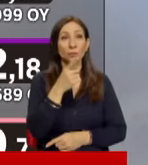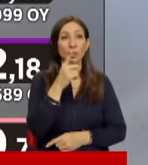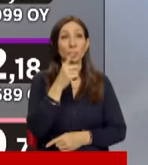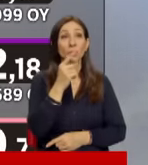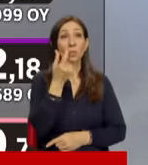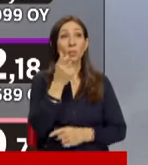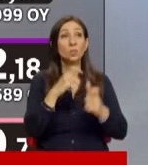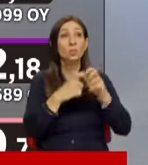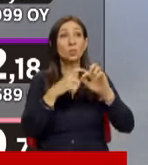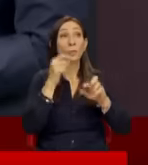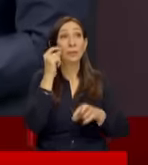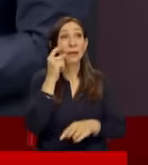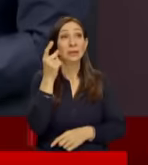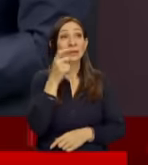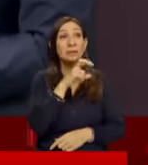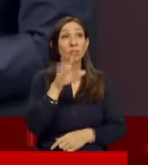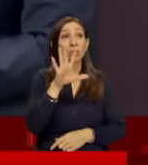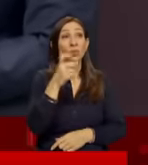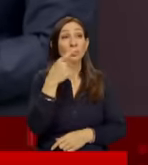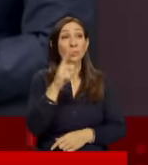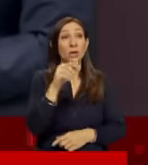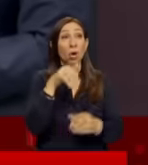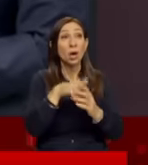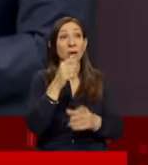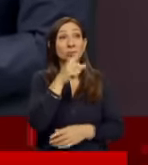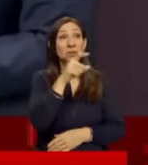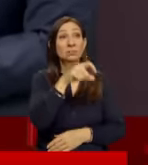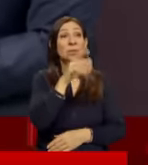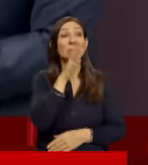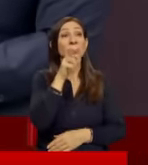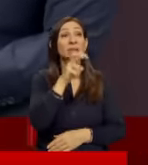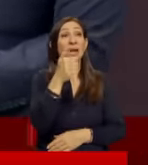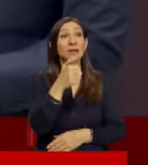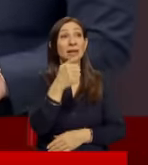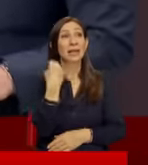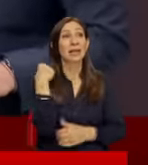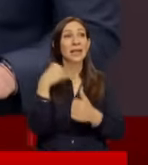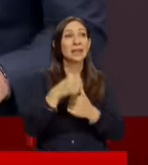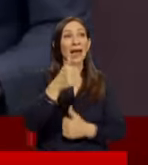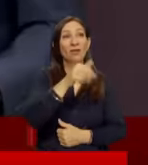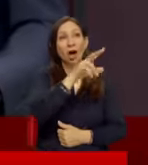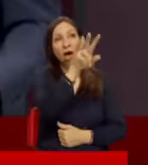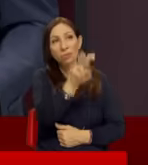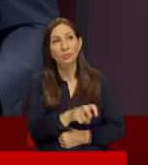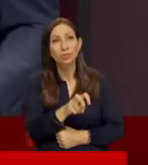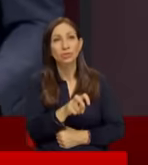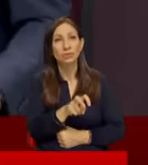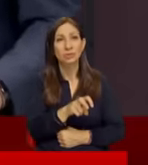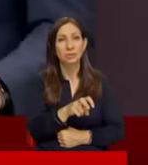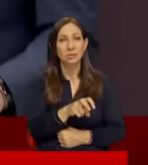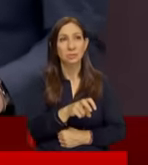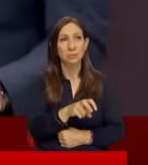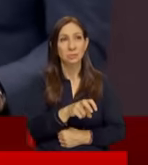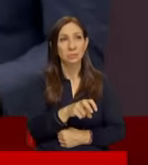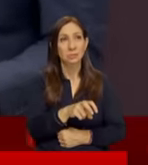%70,53. Uğur Bey 859 bin oy almış. Şimdi aldığı oy 586. Direkt yeniden refah çalmış, evet, ama. Toplayınca yani direkt yeniden refah